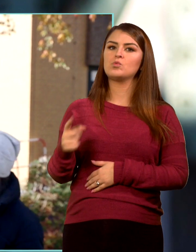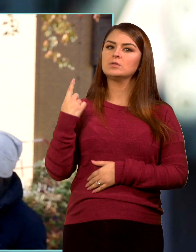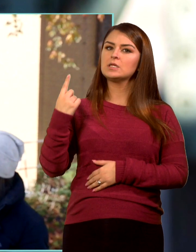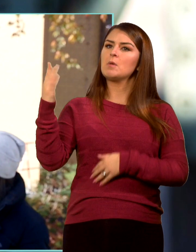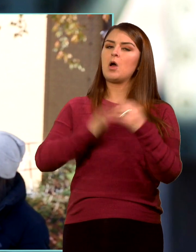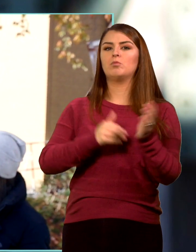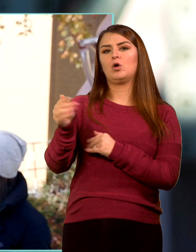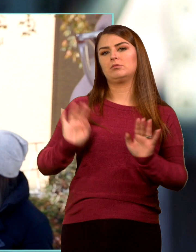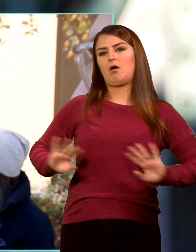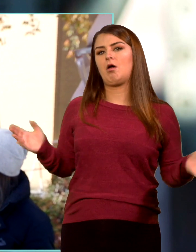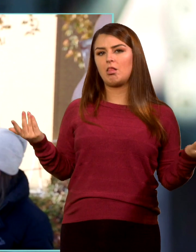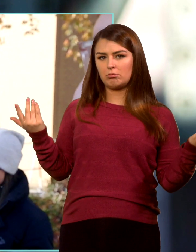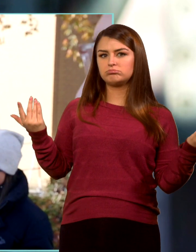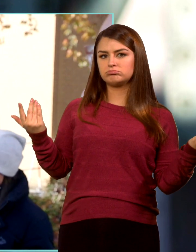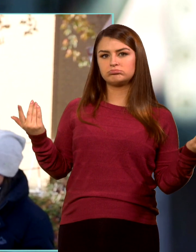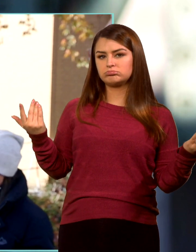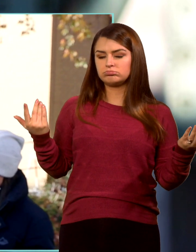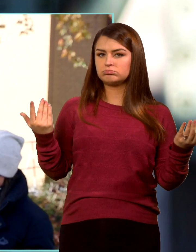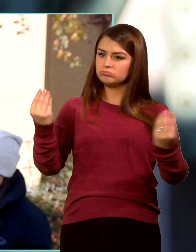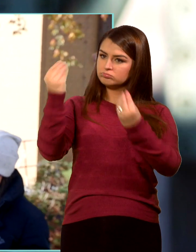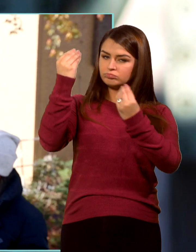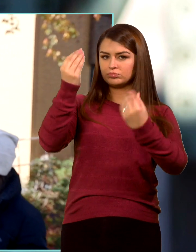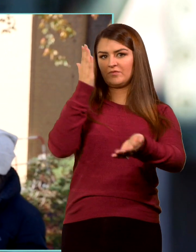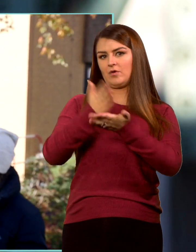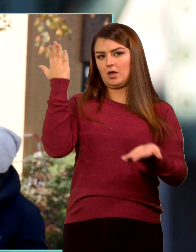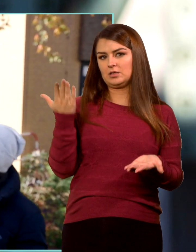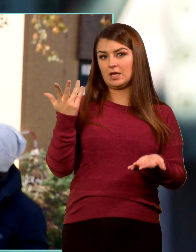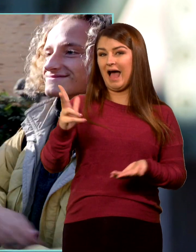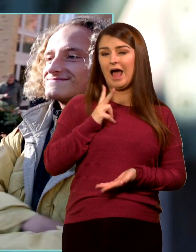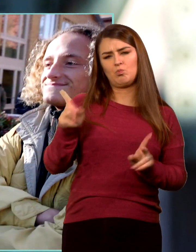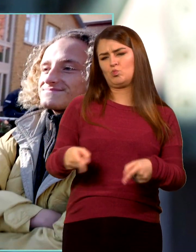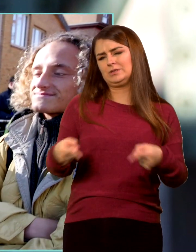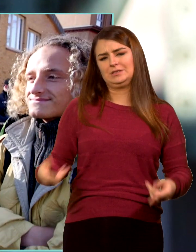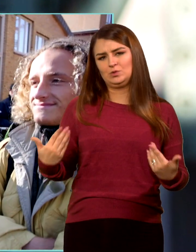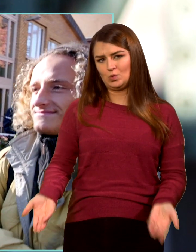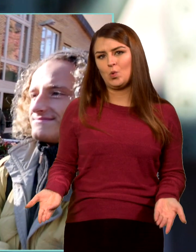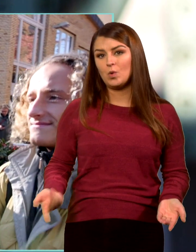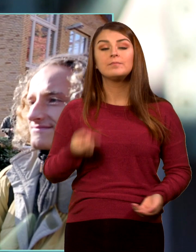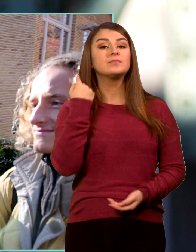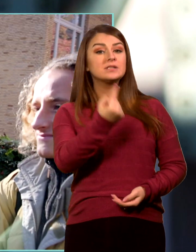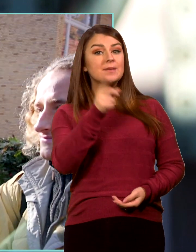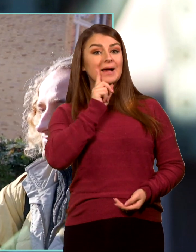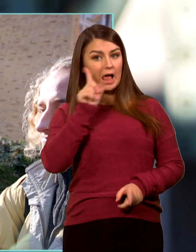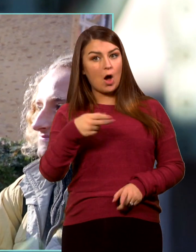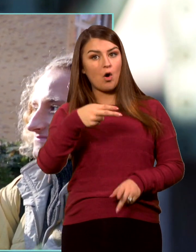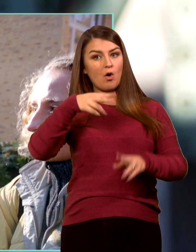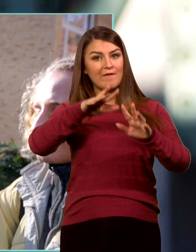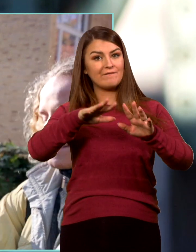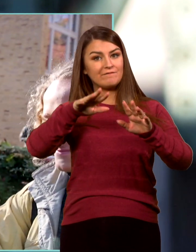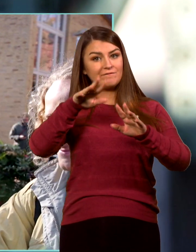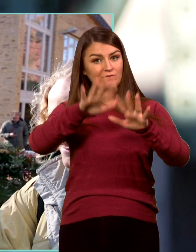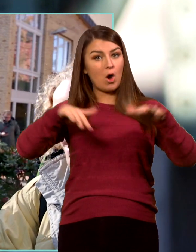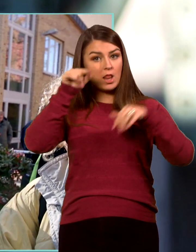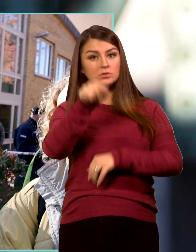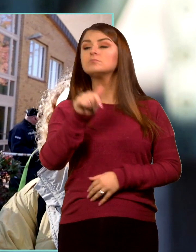irgendwie unbelasteten und Bernd Lucke spaltet irgendwie uns schon sehr stark, finde ich. Und das muss eigentlich nicht sein. Ihr wollt auch gleich in die Vorlesung?